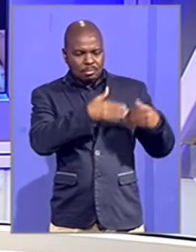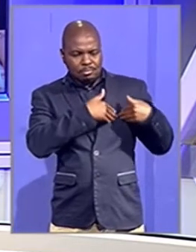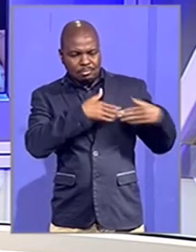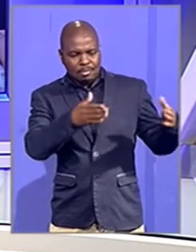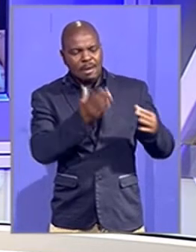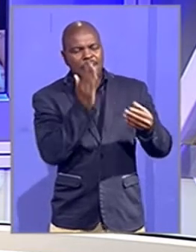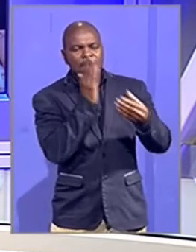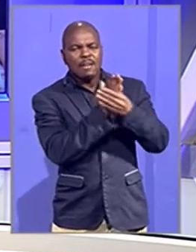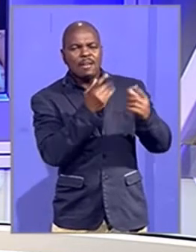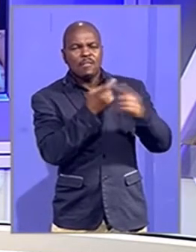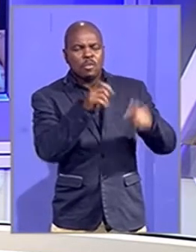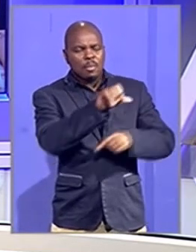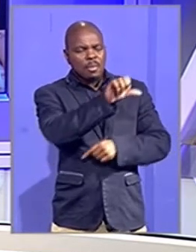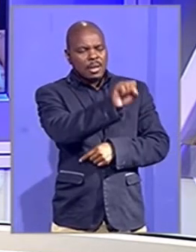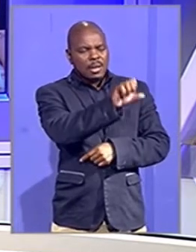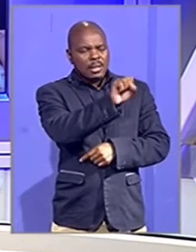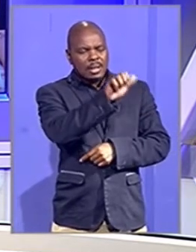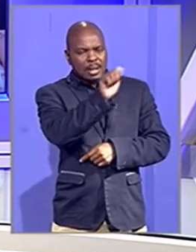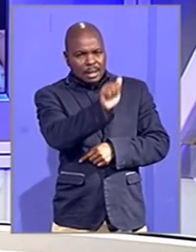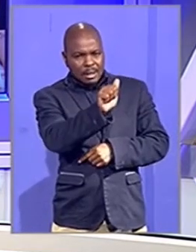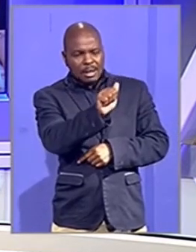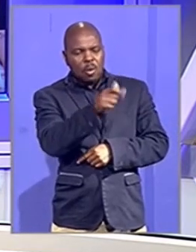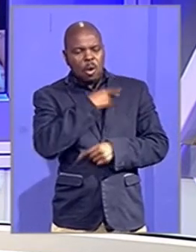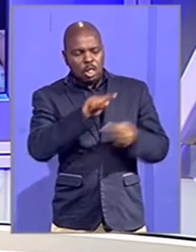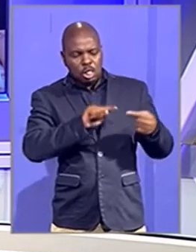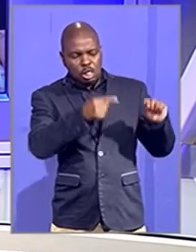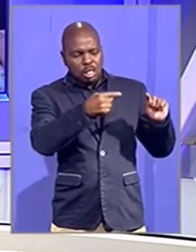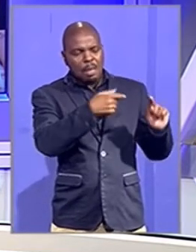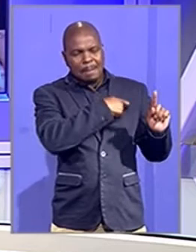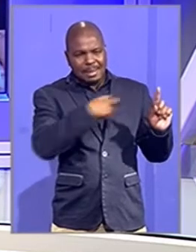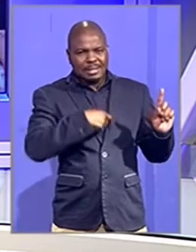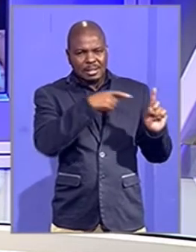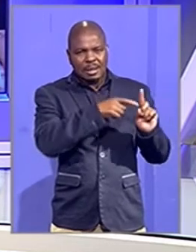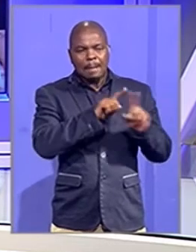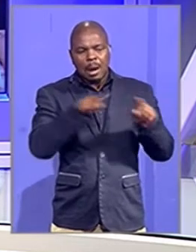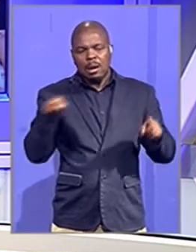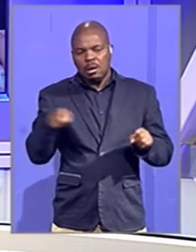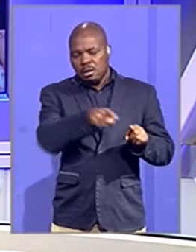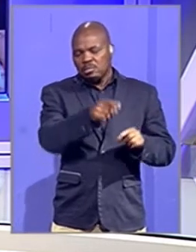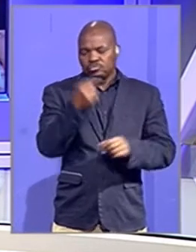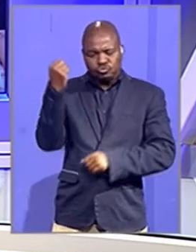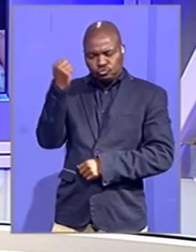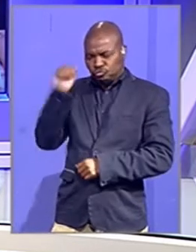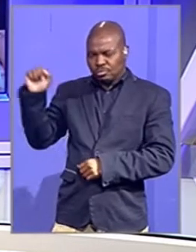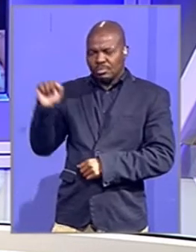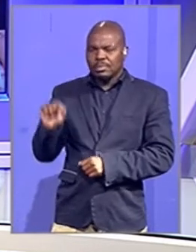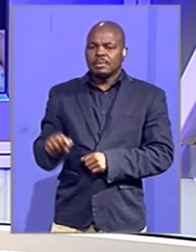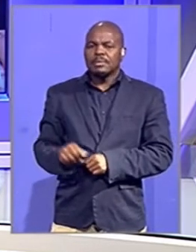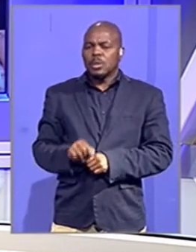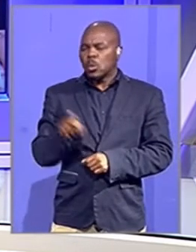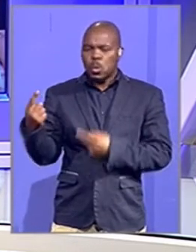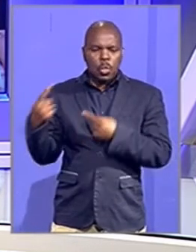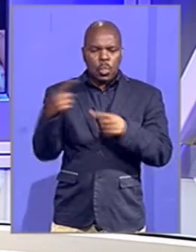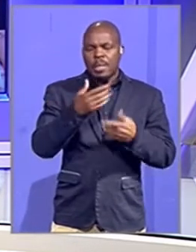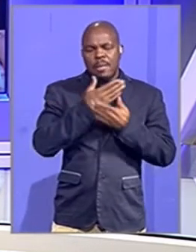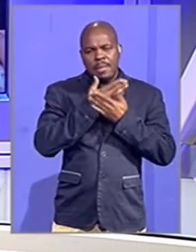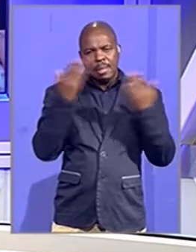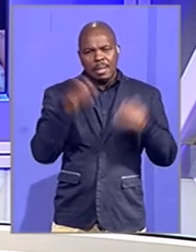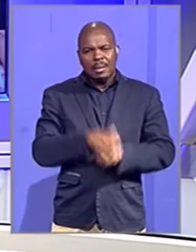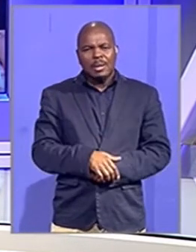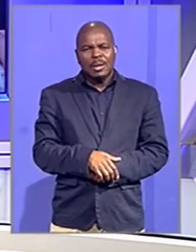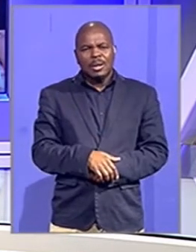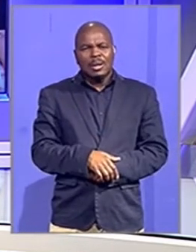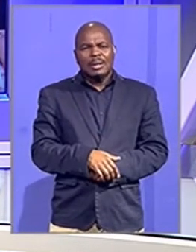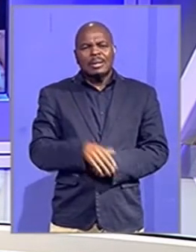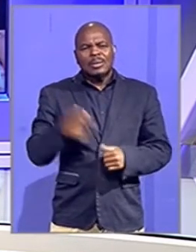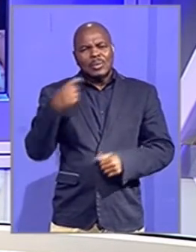tša faele ya SSA kgahlano le mopresidente le ge e ileditšwe gomme ga se a fiwa sebaka se